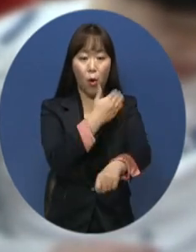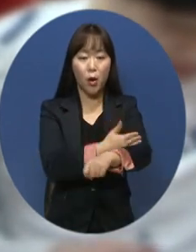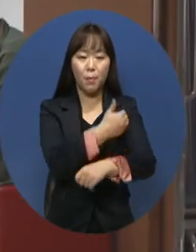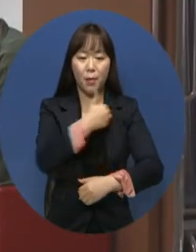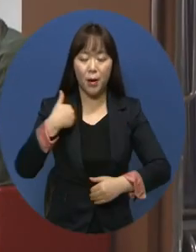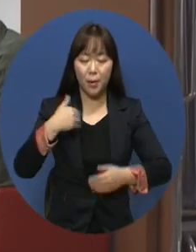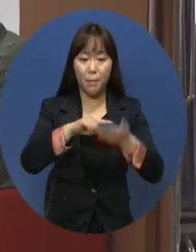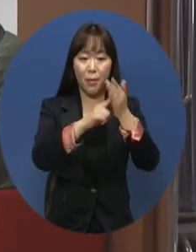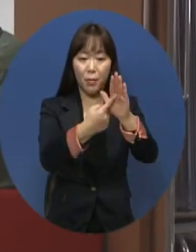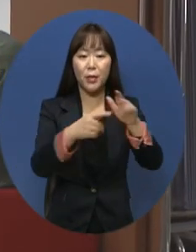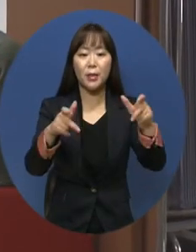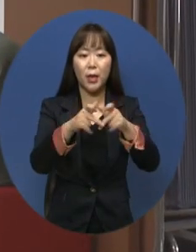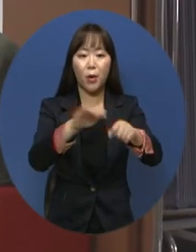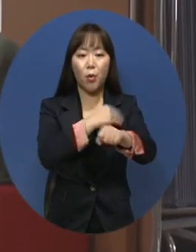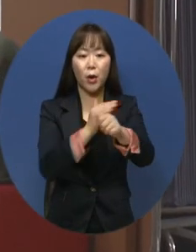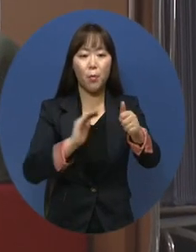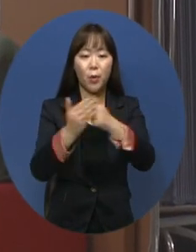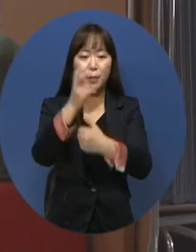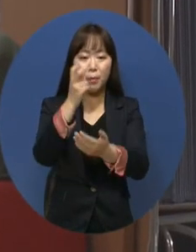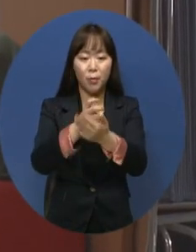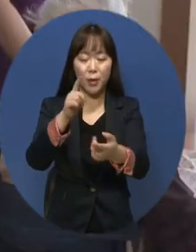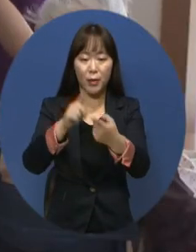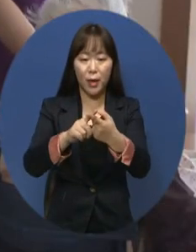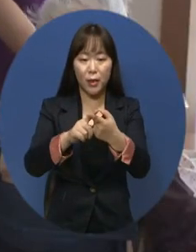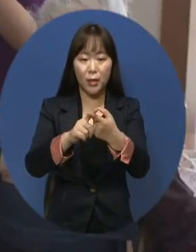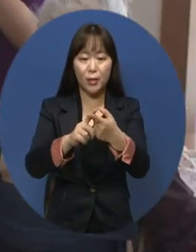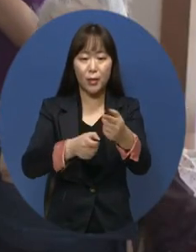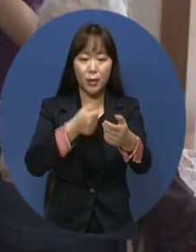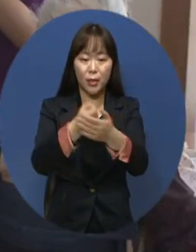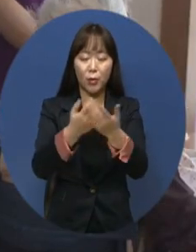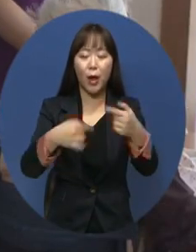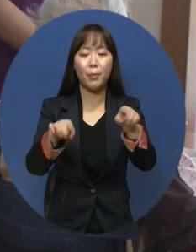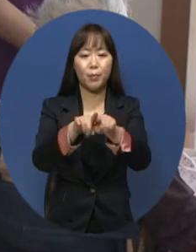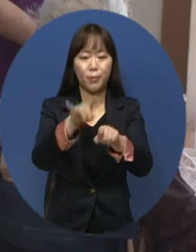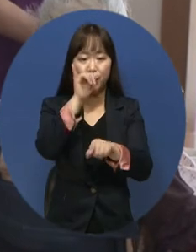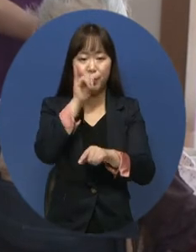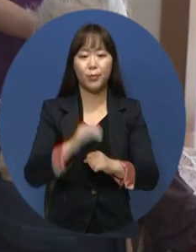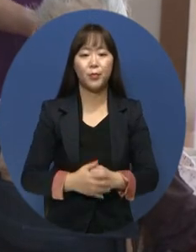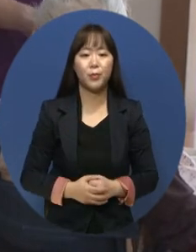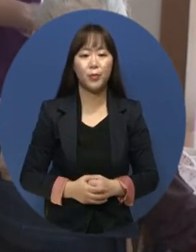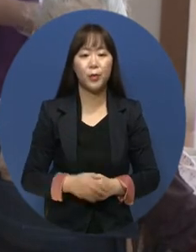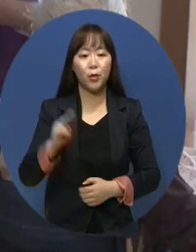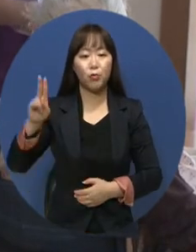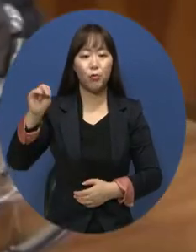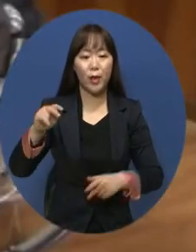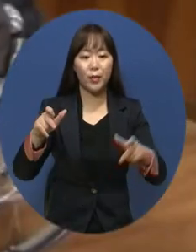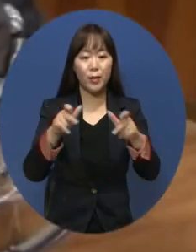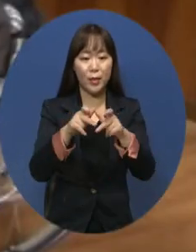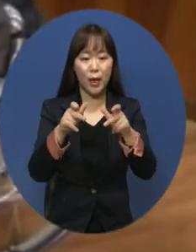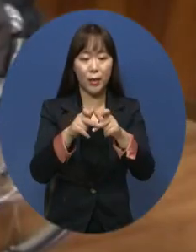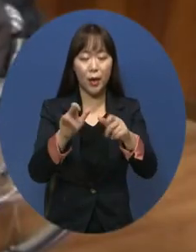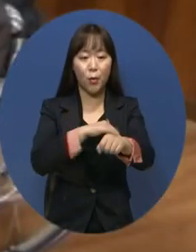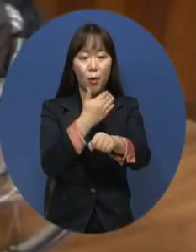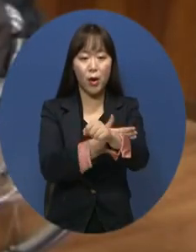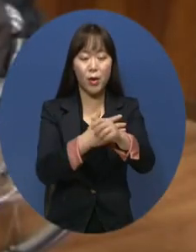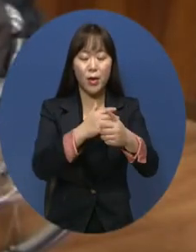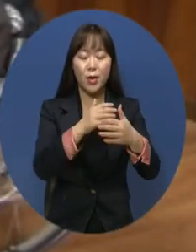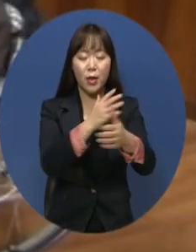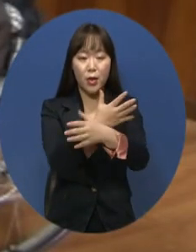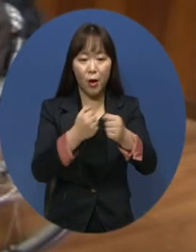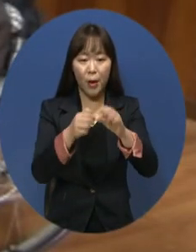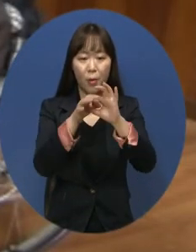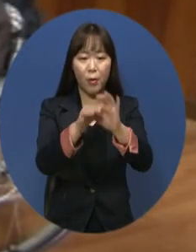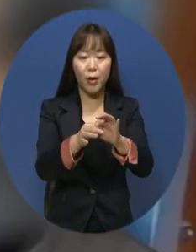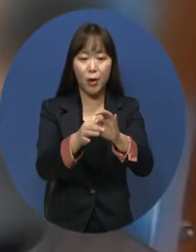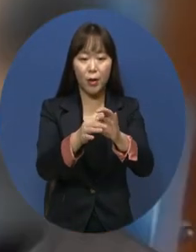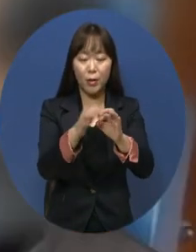창 애인 권리 보장 법 제정도 함께 추진합니다 un 장애인 권리 협약 내용을 반영한 관리적 관점의